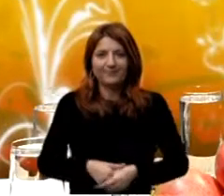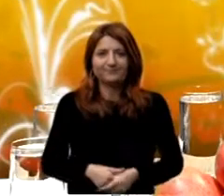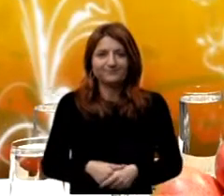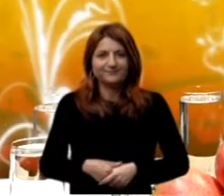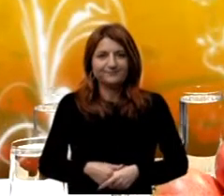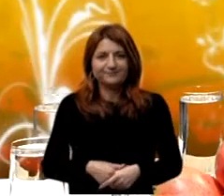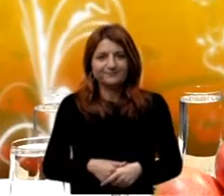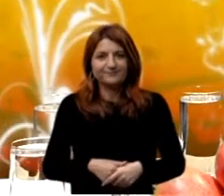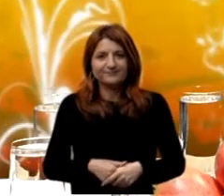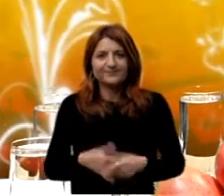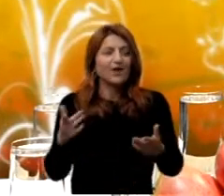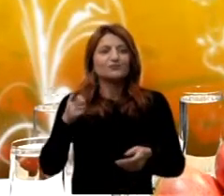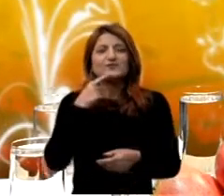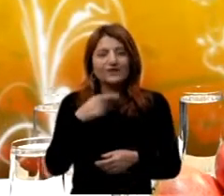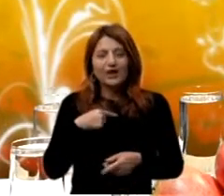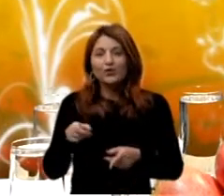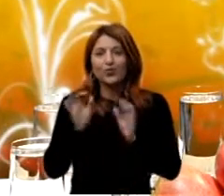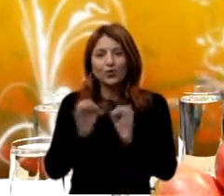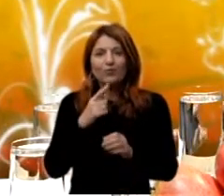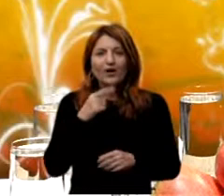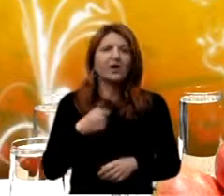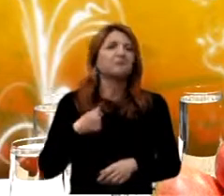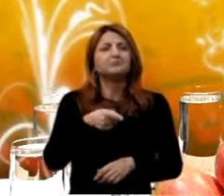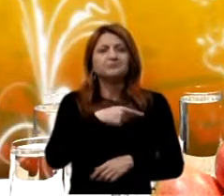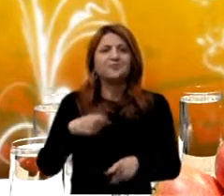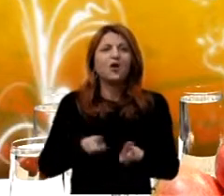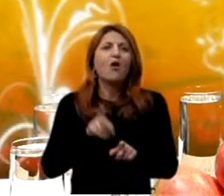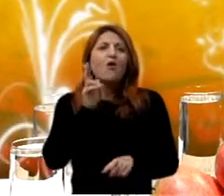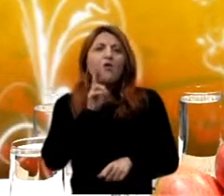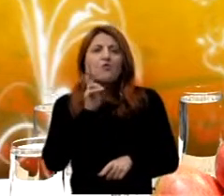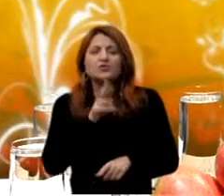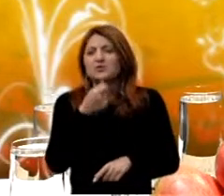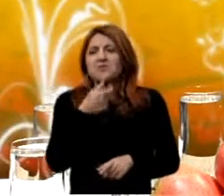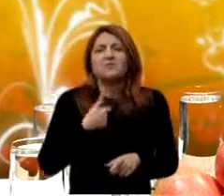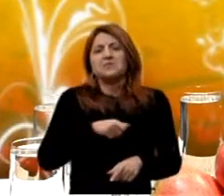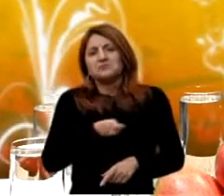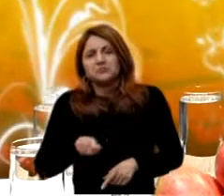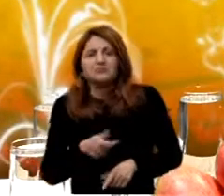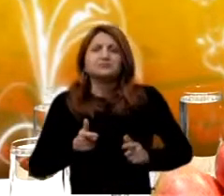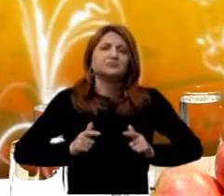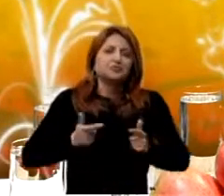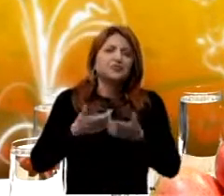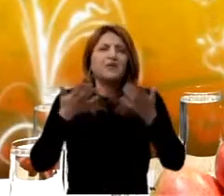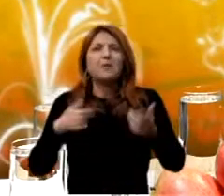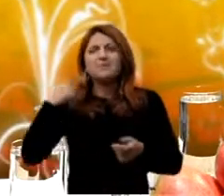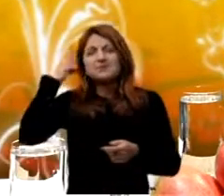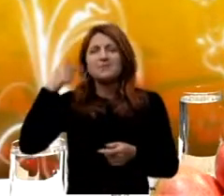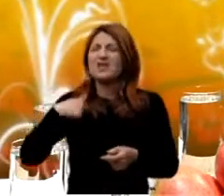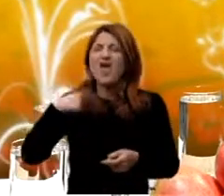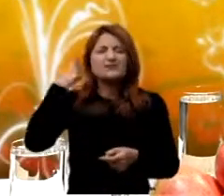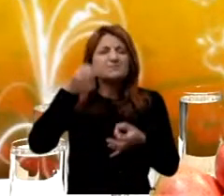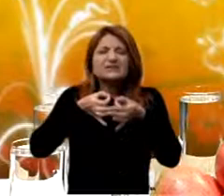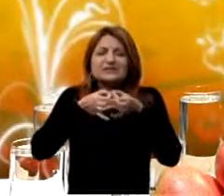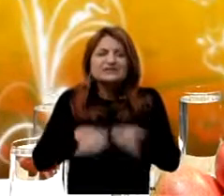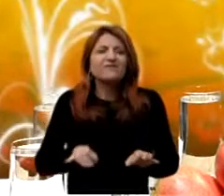ovo što ste kazali, ste dobro kazali. Nama se svima ljudima, običnima, jel da kad idemo na plac, kad kuhamo, kad živimo i tako da, čini da mi sve znamo, sve